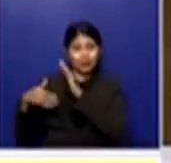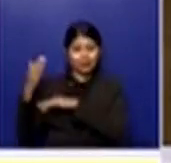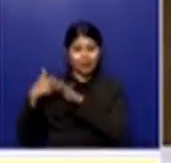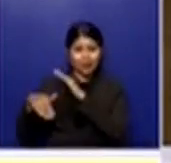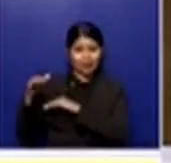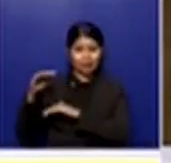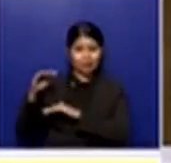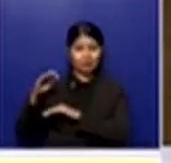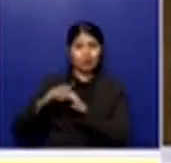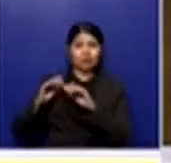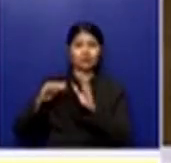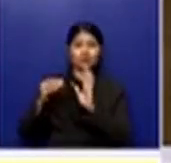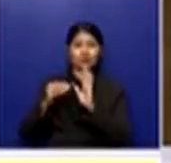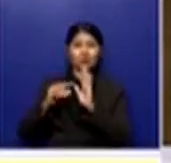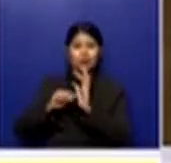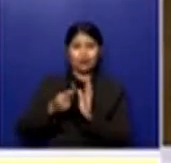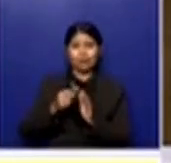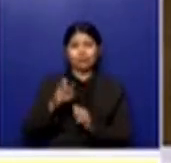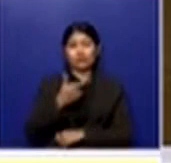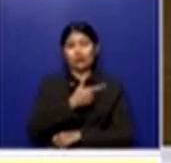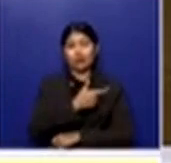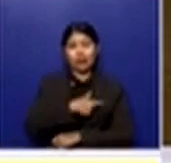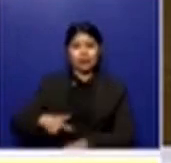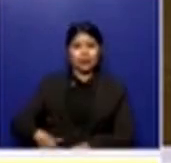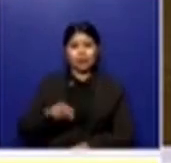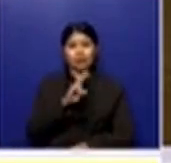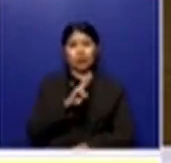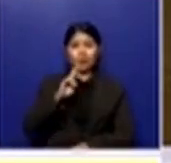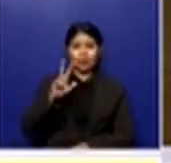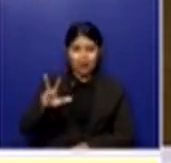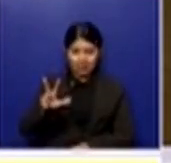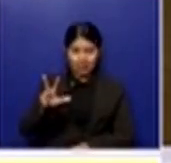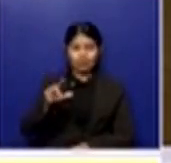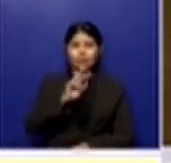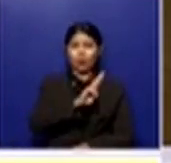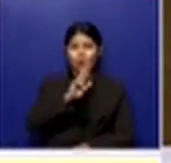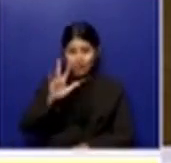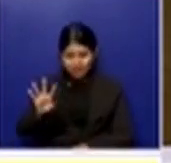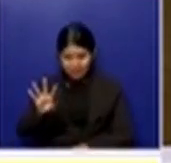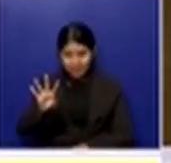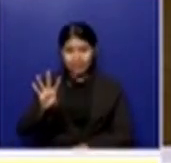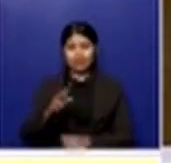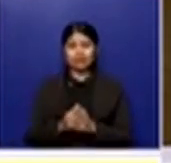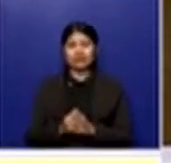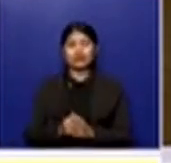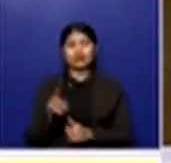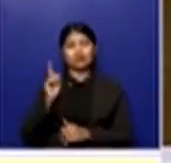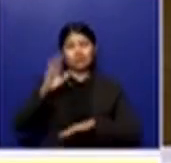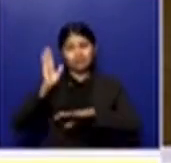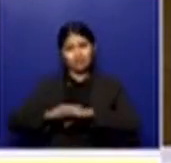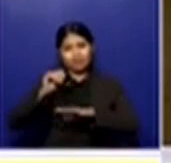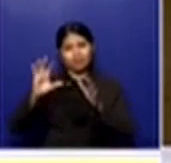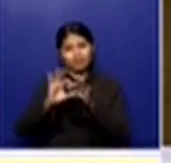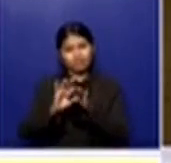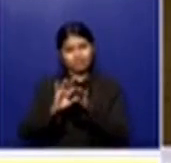ในสมัยต้นรัตนโกสินทร์เช่นกันโดยเฉพาะในสมัยของรัชกาลที่3และที่4ที่ท่านได้มีพระปรีชาสามารถใน